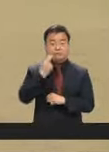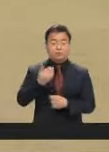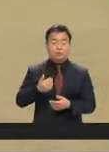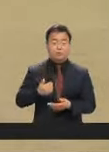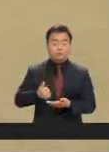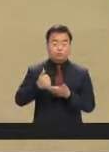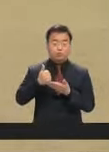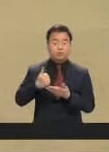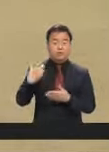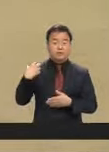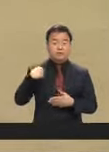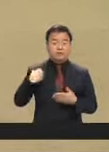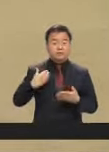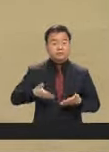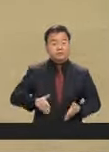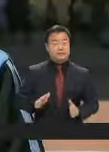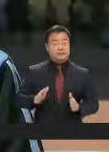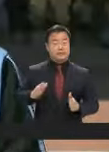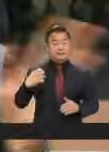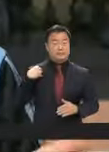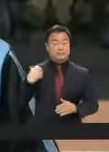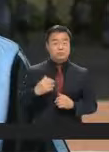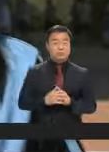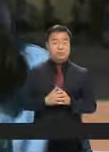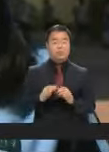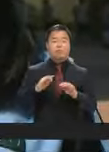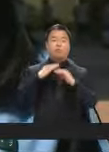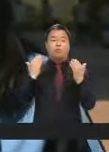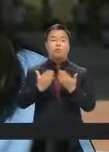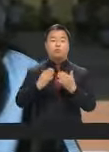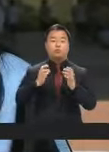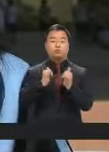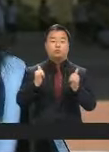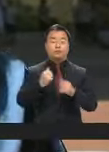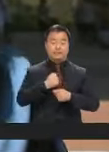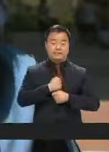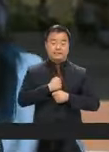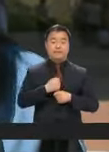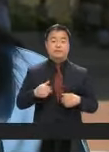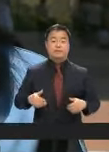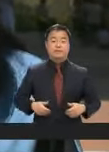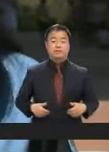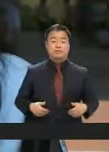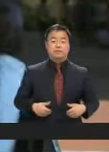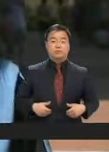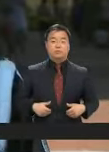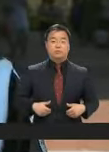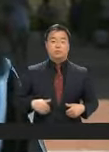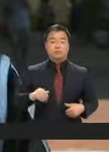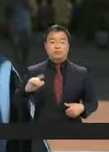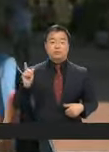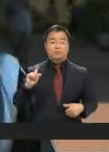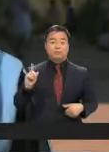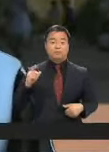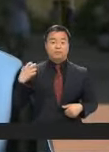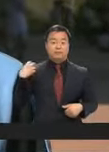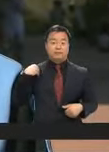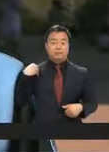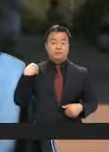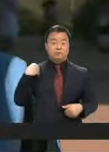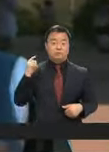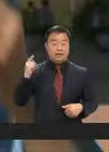의무, 탄생의 의무. 모든 국민들이 지켜야 할 뭐